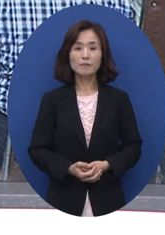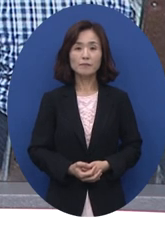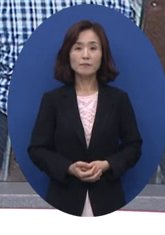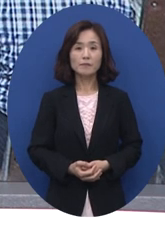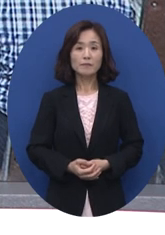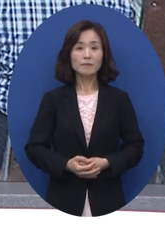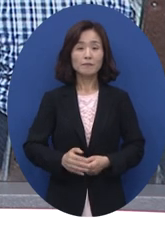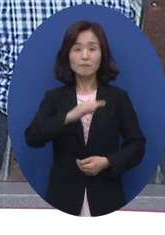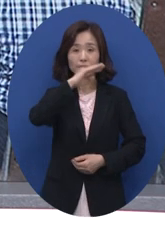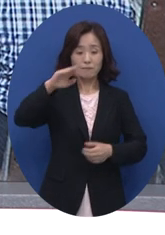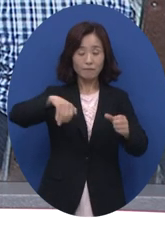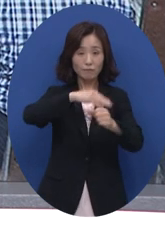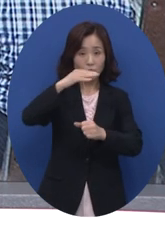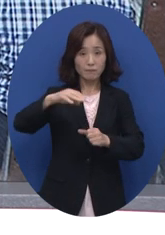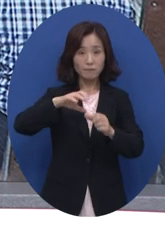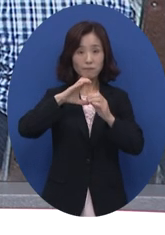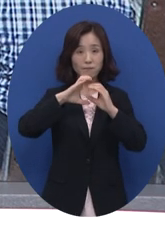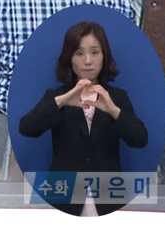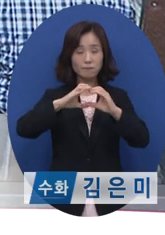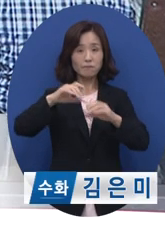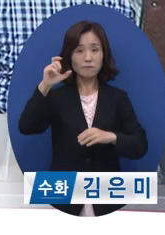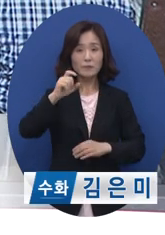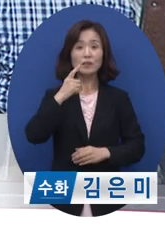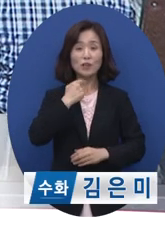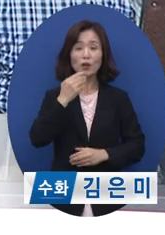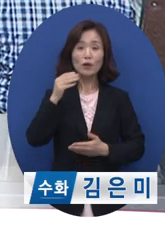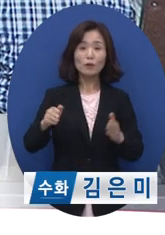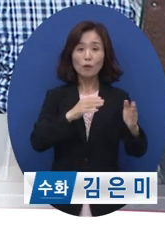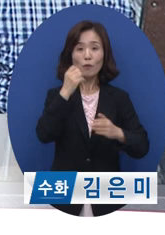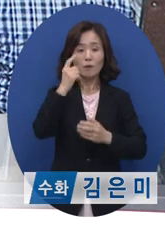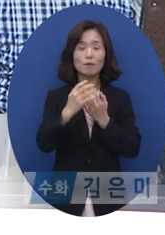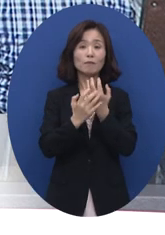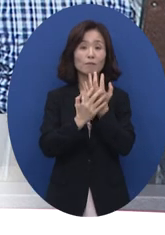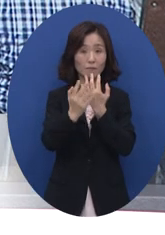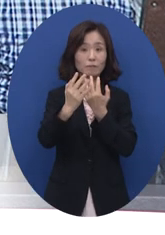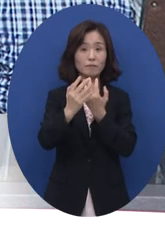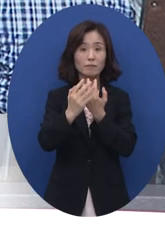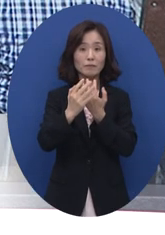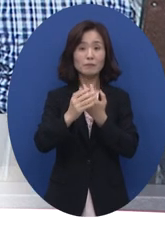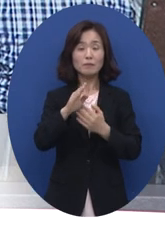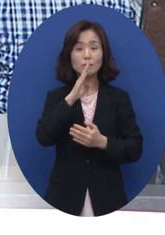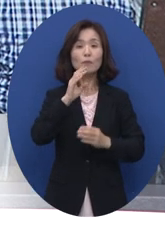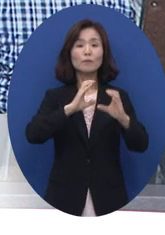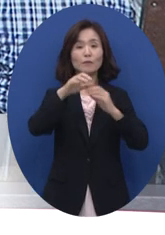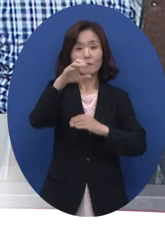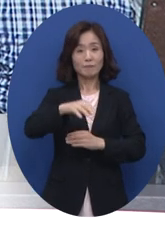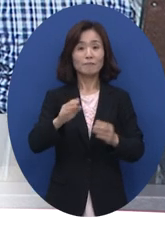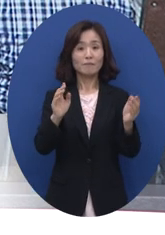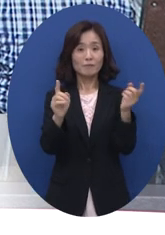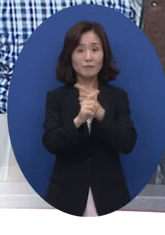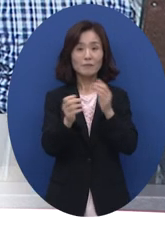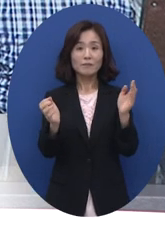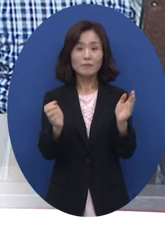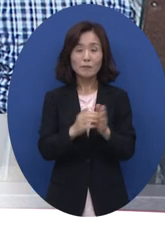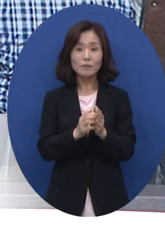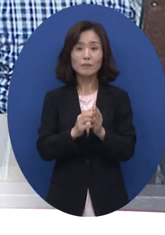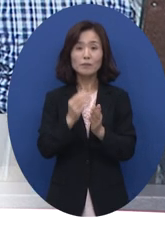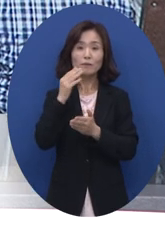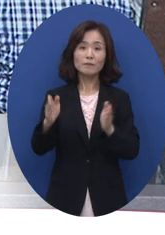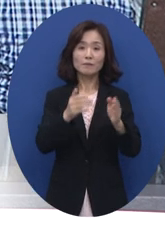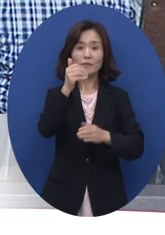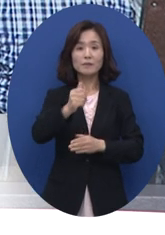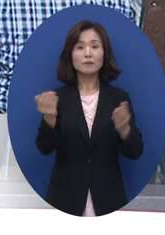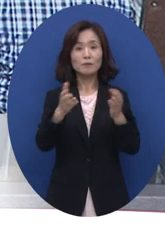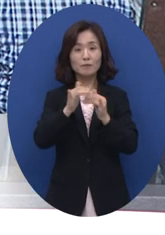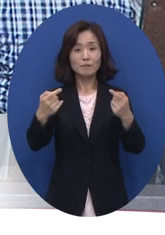을해 딱딱하게 마녀 해줬던 경기도 원래 죄가 진정한 소통의 장으로 탈바꿈 했습니다 도지사와 직원들이 함께 이야기